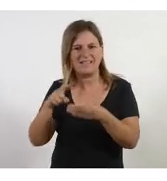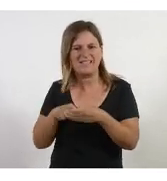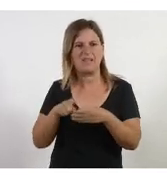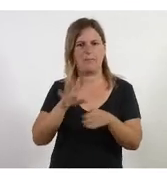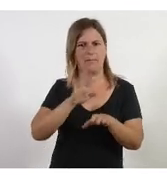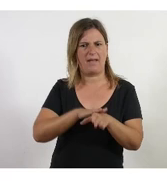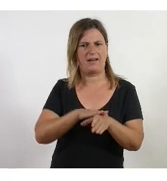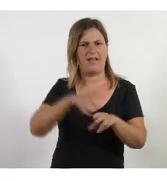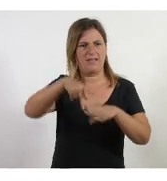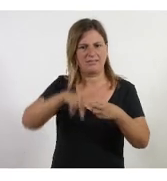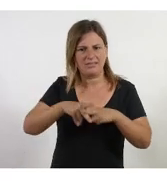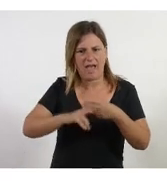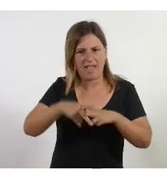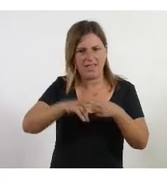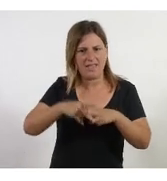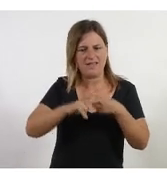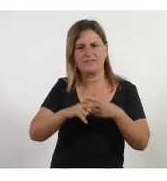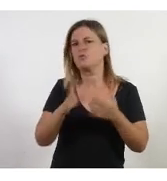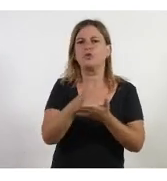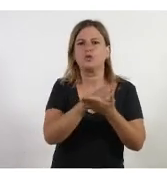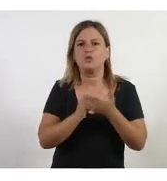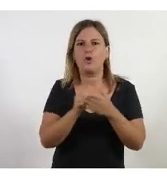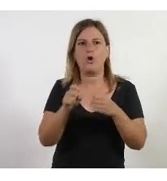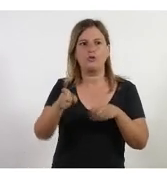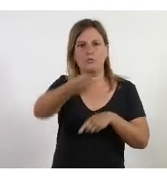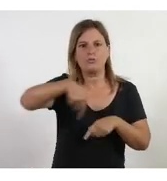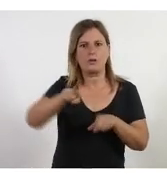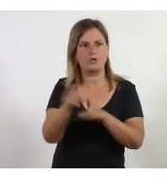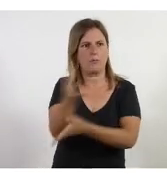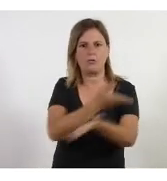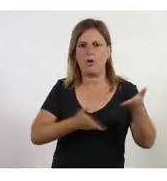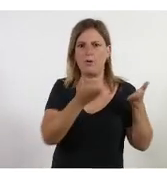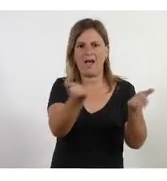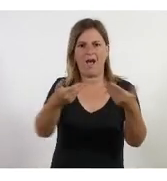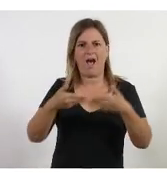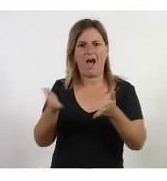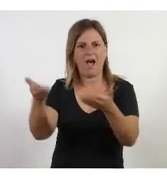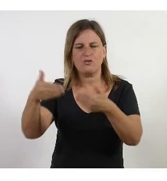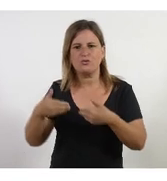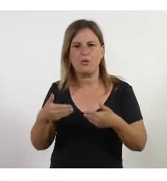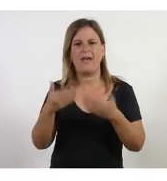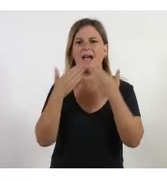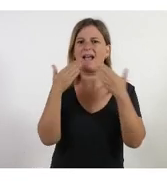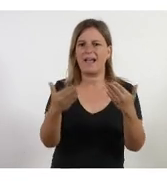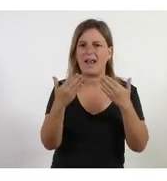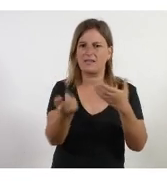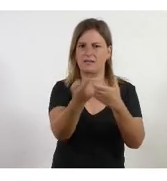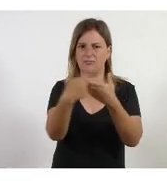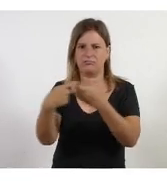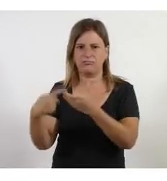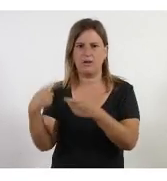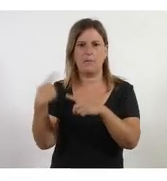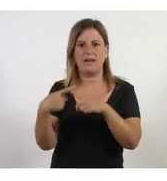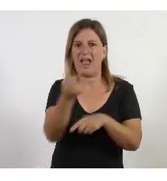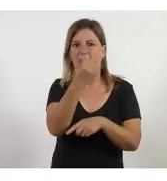nostres tallers, heu participat, us heu ajudat, o sigui que moltes gràcies per estar aquí. Totes les persones que heu vingut des del primer